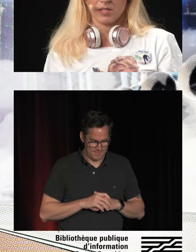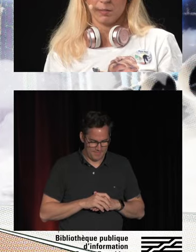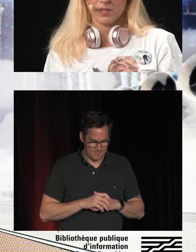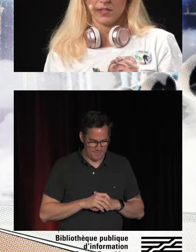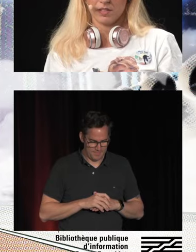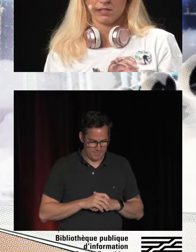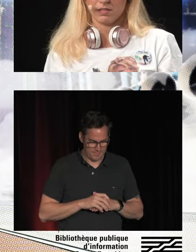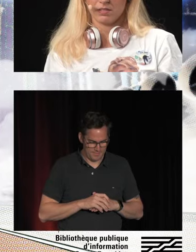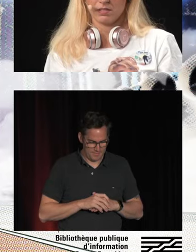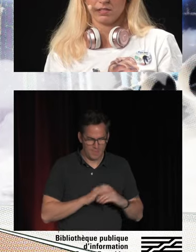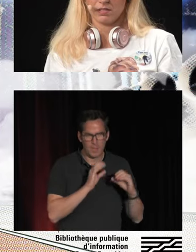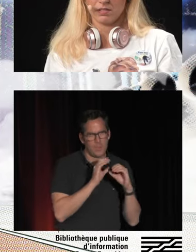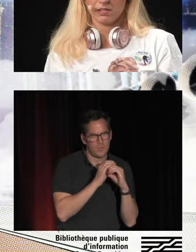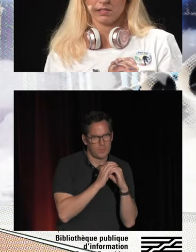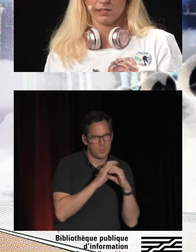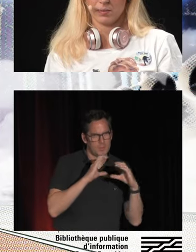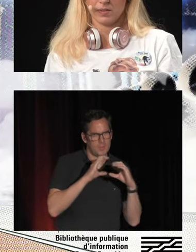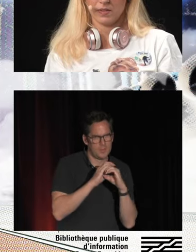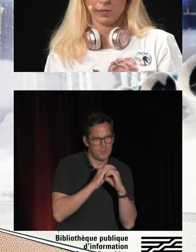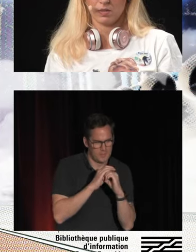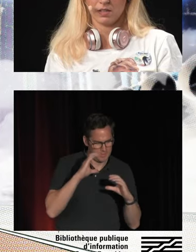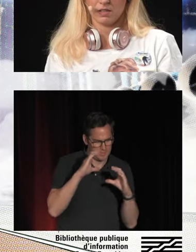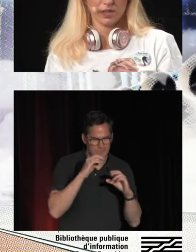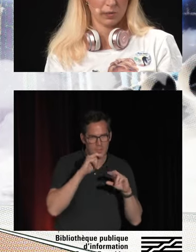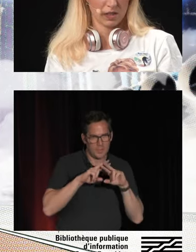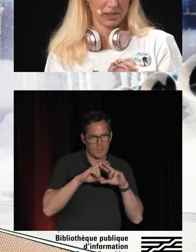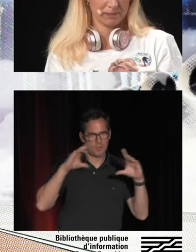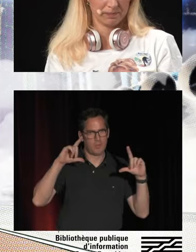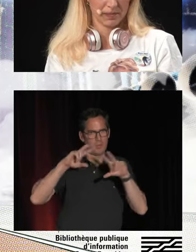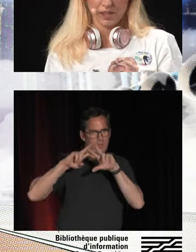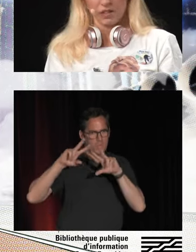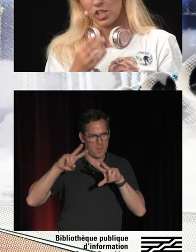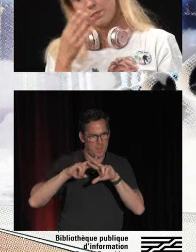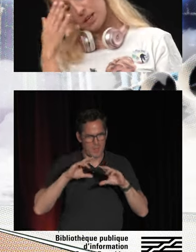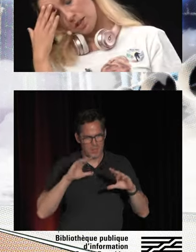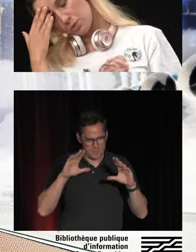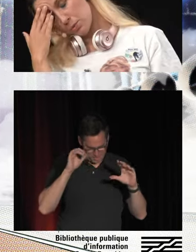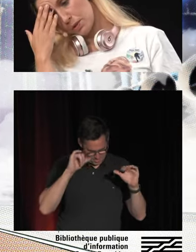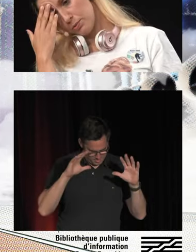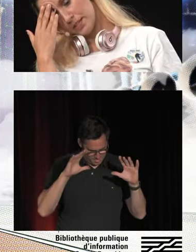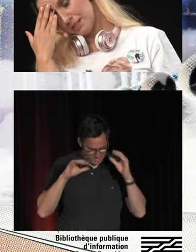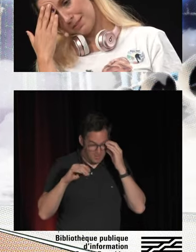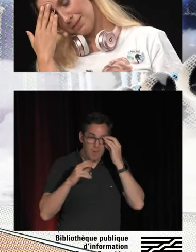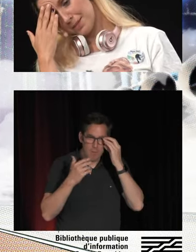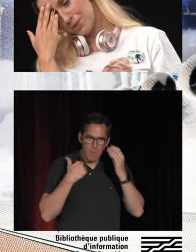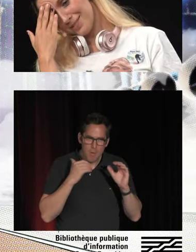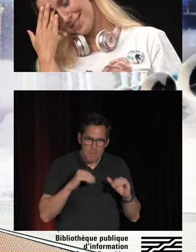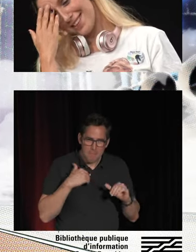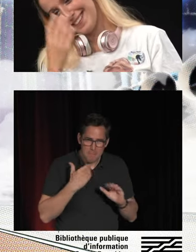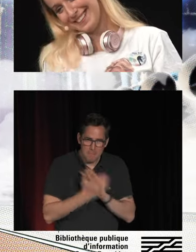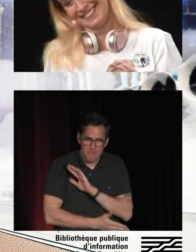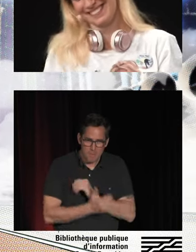Alors, grand cercle, petite étoile, grande étoile. J'arrive pas à croire que je me sois butée, mais